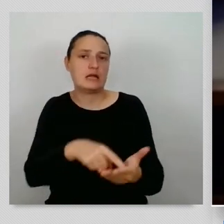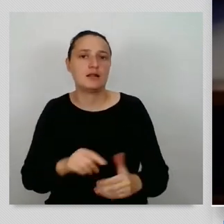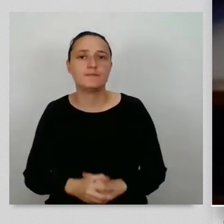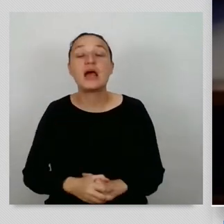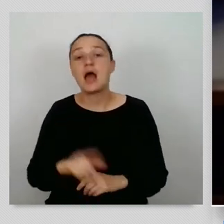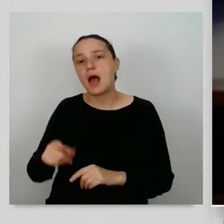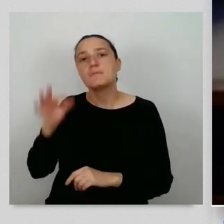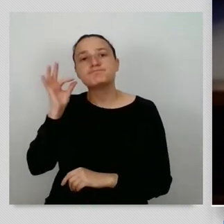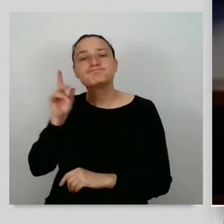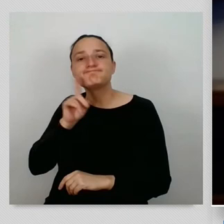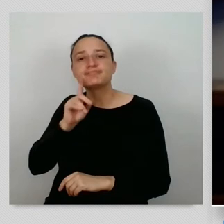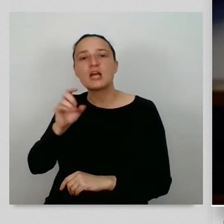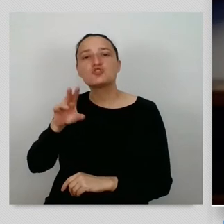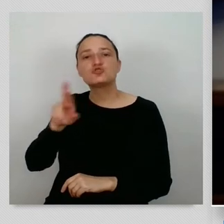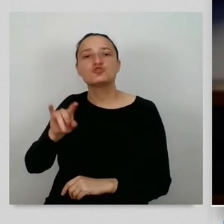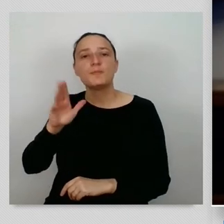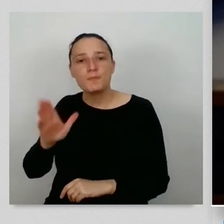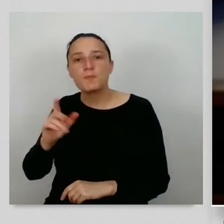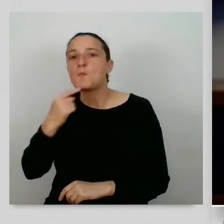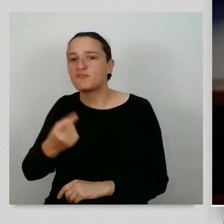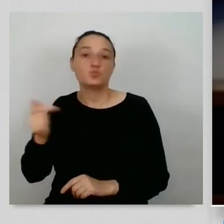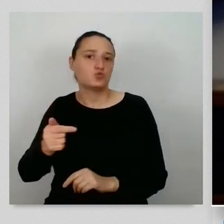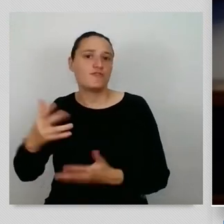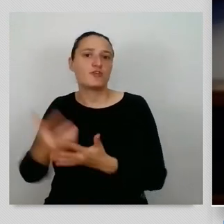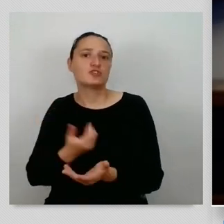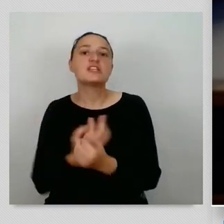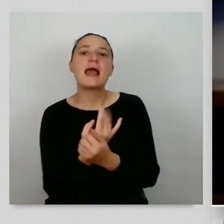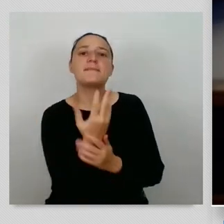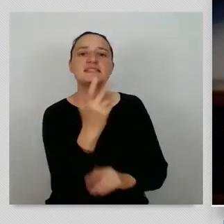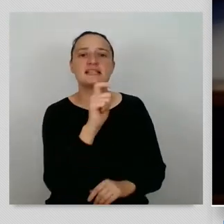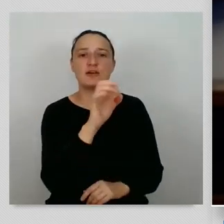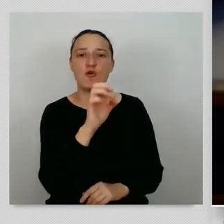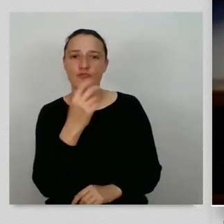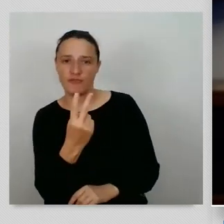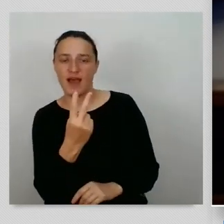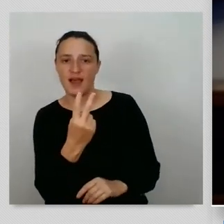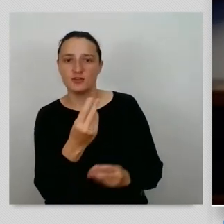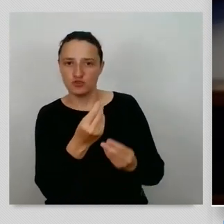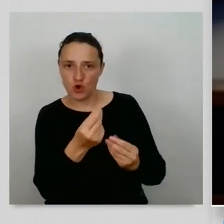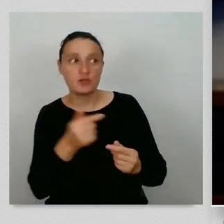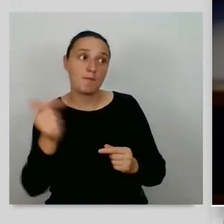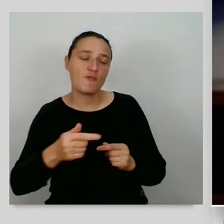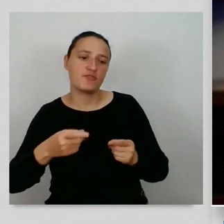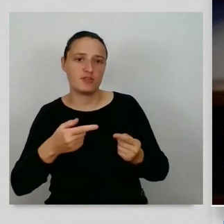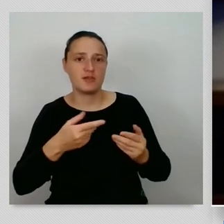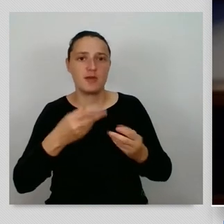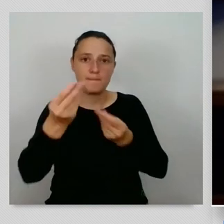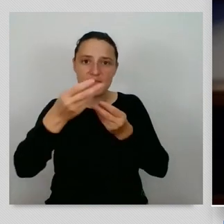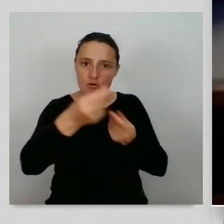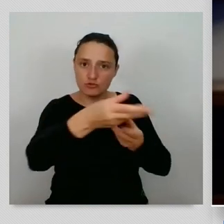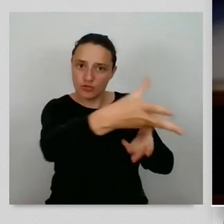o tym, że trzeba na przykład wykorzystać środki z emisji CO2, które powinny w całości iść na tą, na te zmiany energetyczne po to,